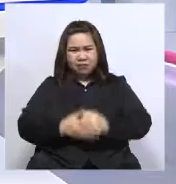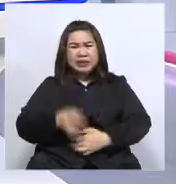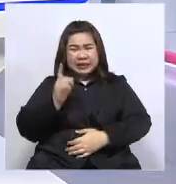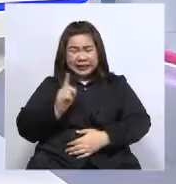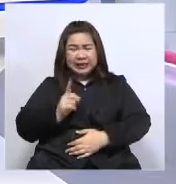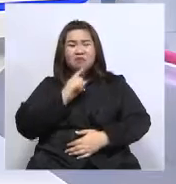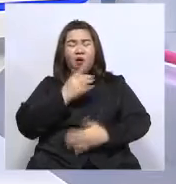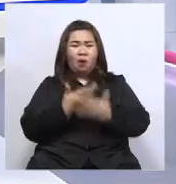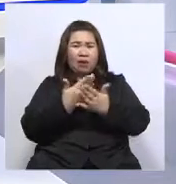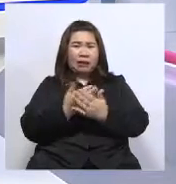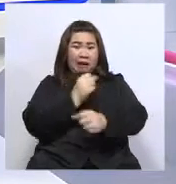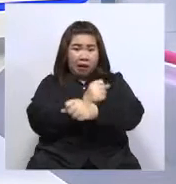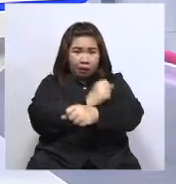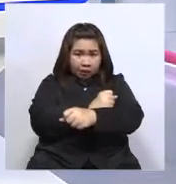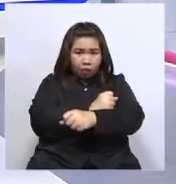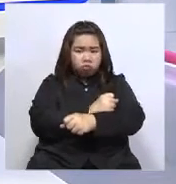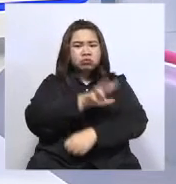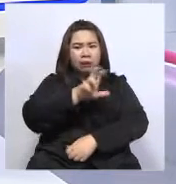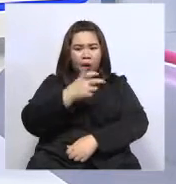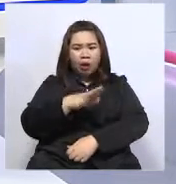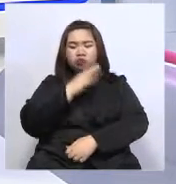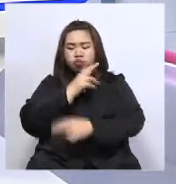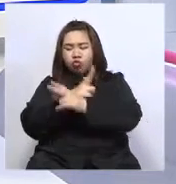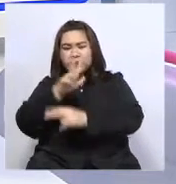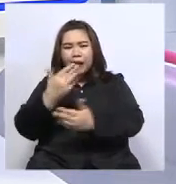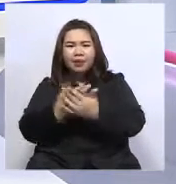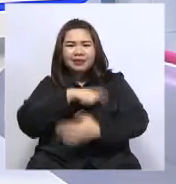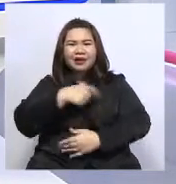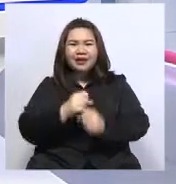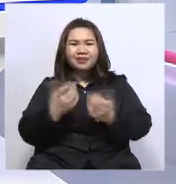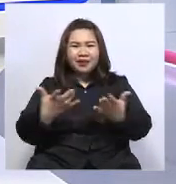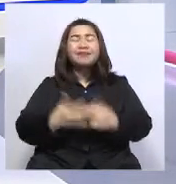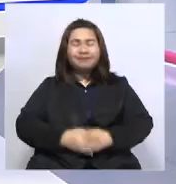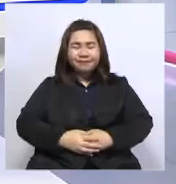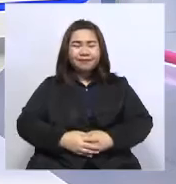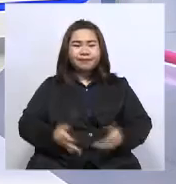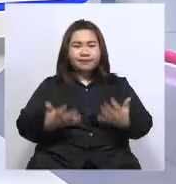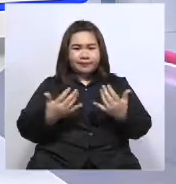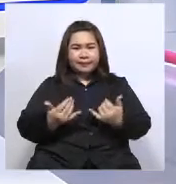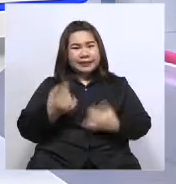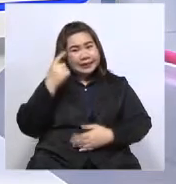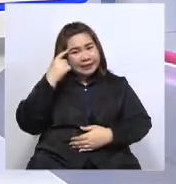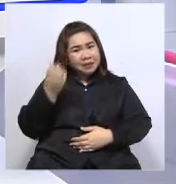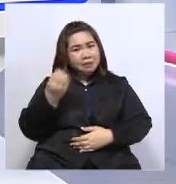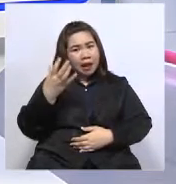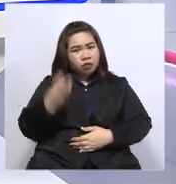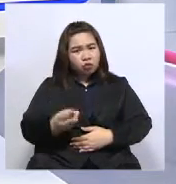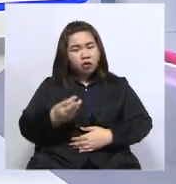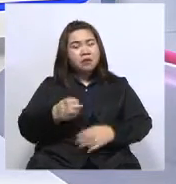300บาทนะคุณ อันนี้คือ3เท่าของรายงานค่าจ้างขั้นต่ำด้วย เดี๋ยวไปดูนะครับว่าจะมากน้อยขนาดไหน